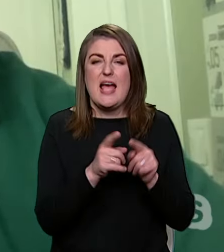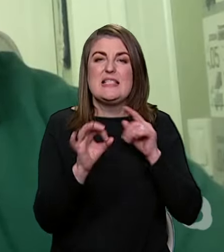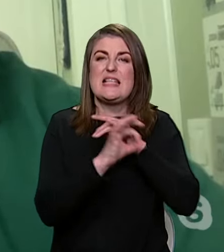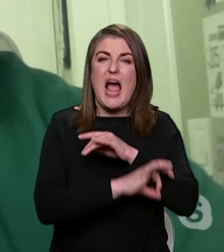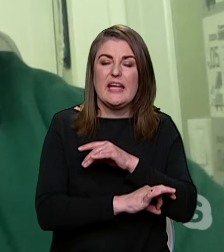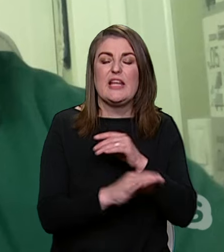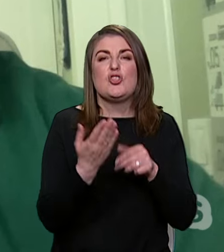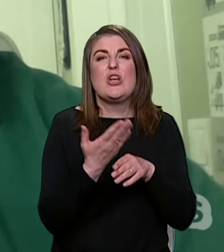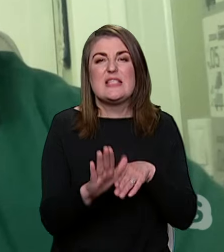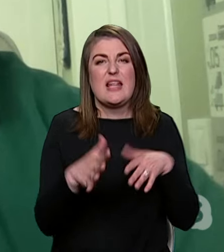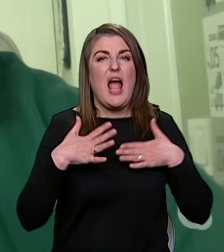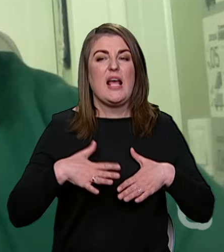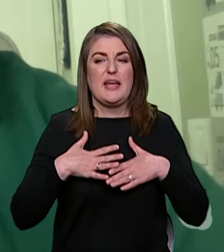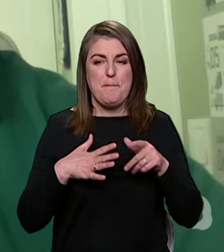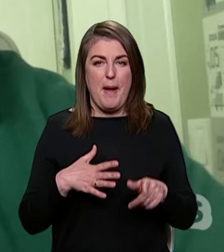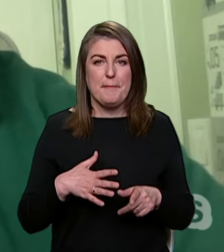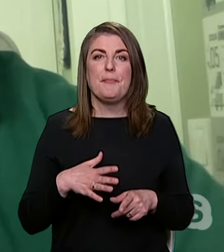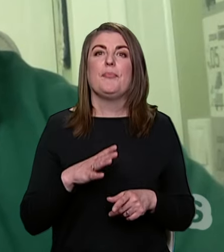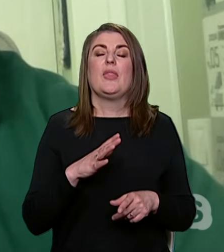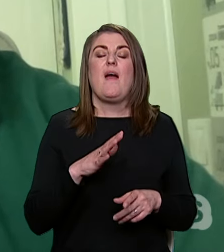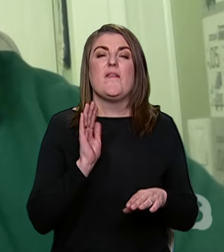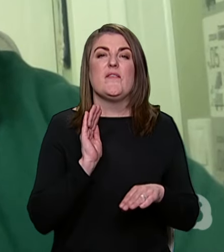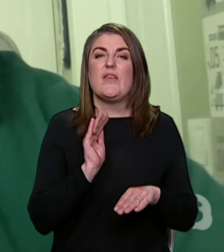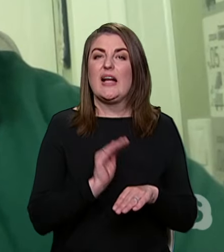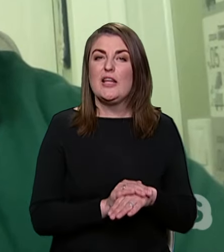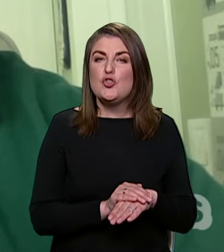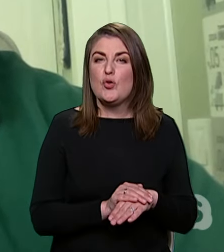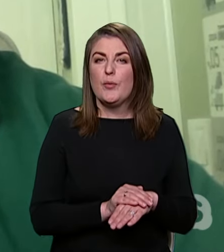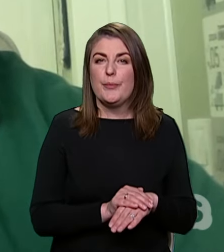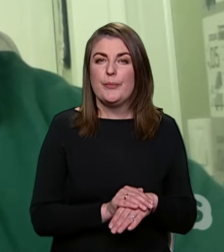західна частина Крима. Фактично,